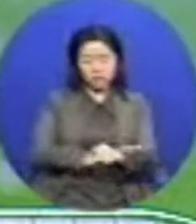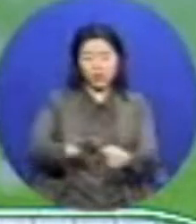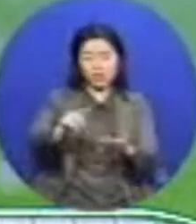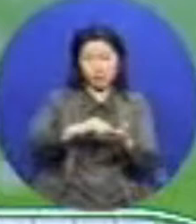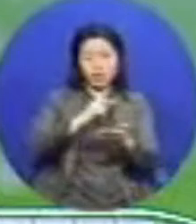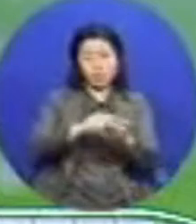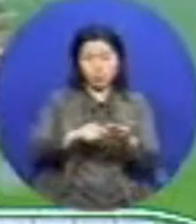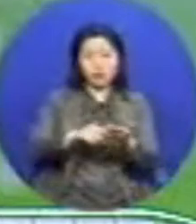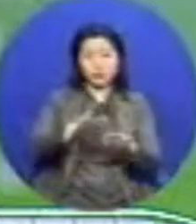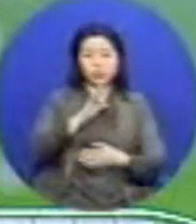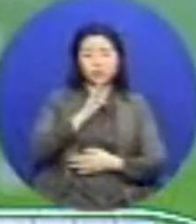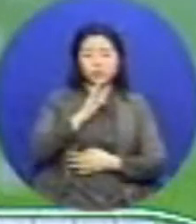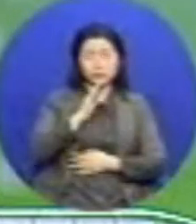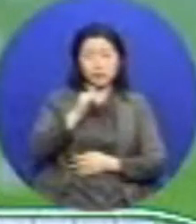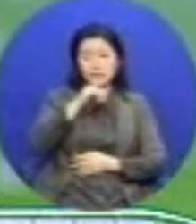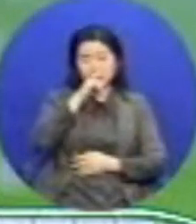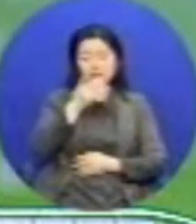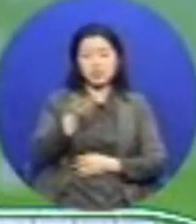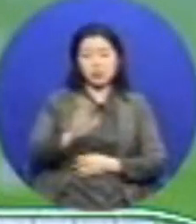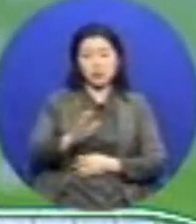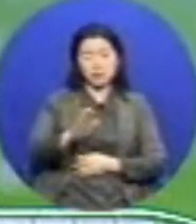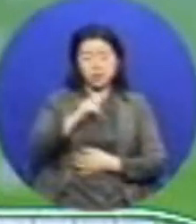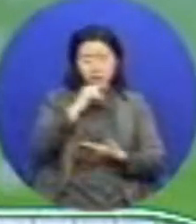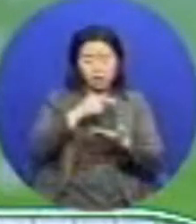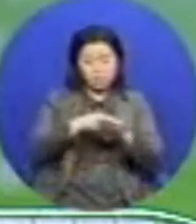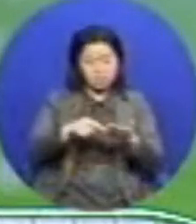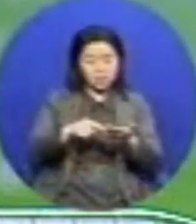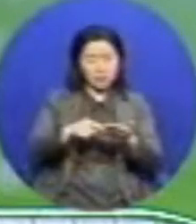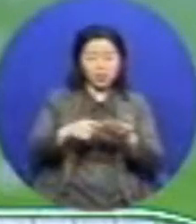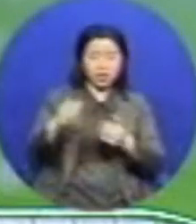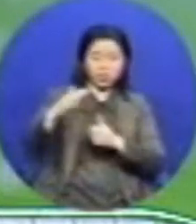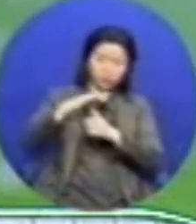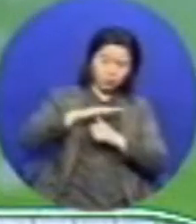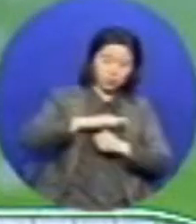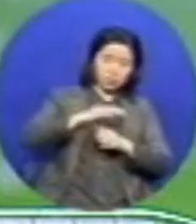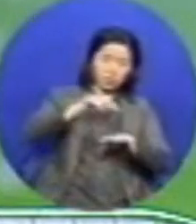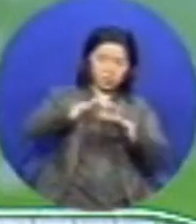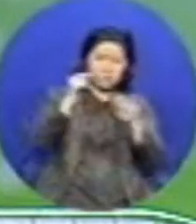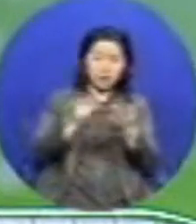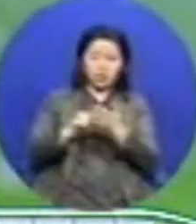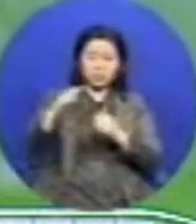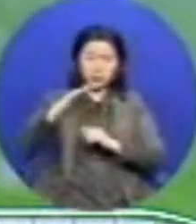bgn 울리면 아무것도 못 하잖아요 마음이 눌려 버리니까